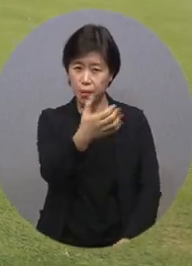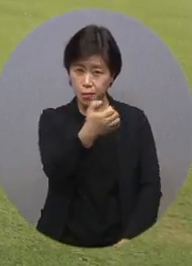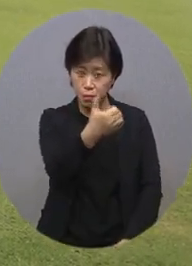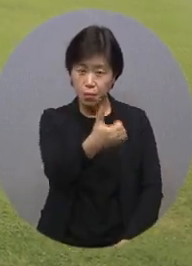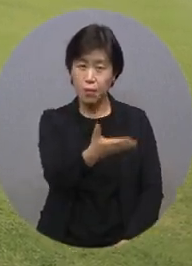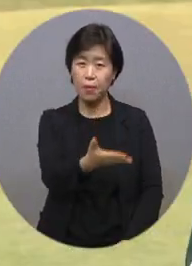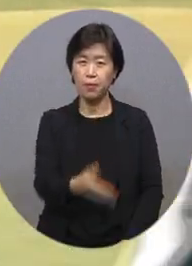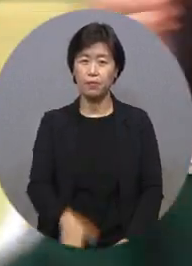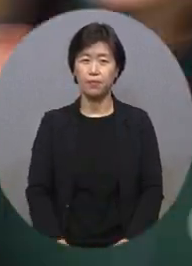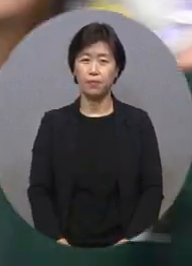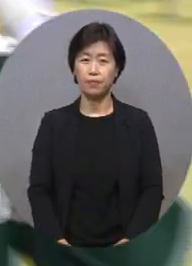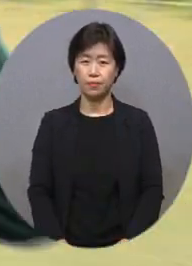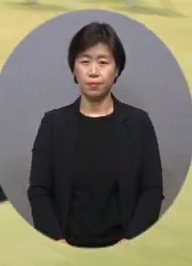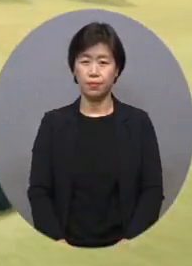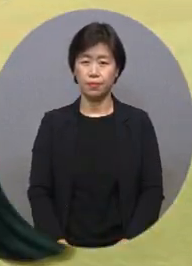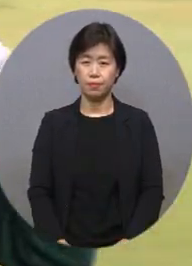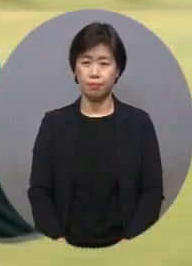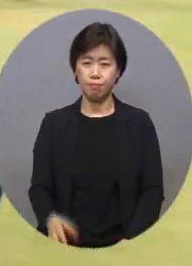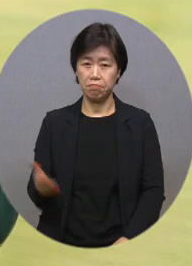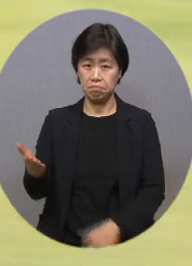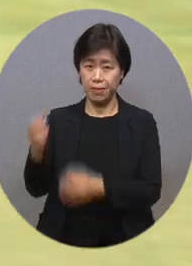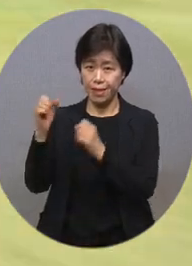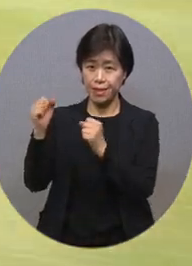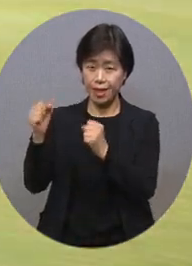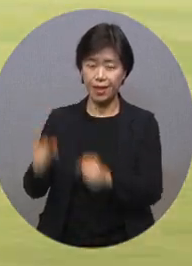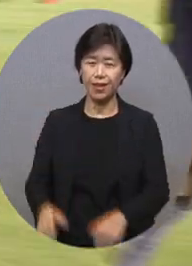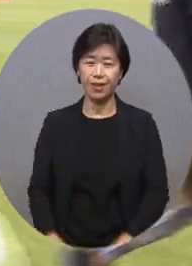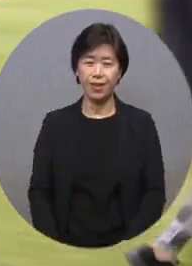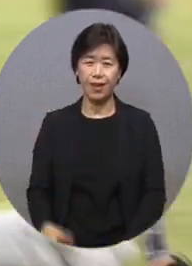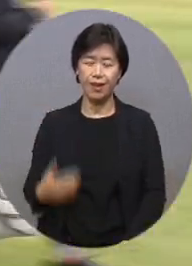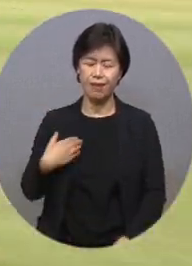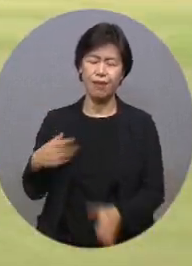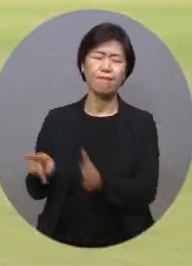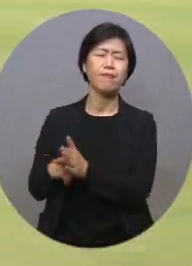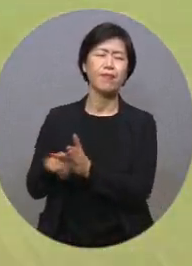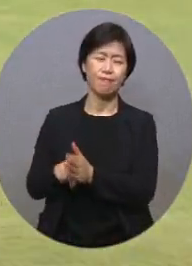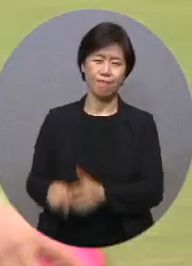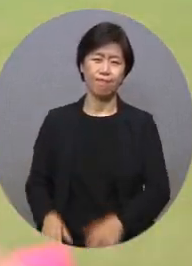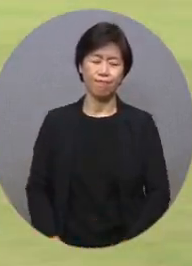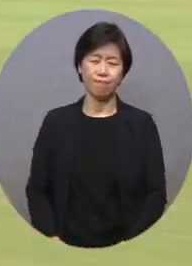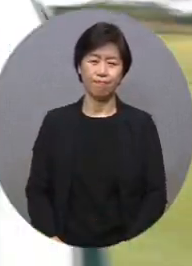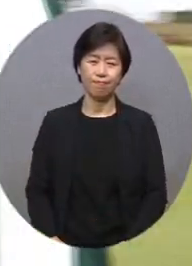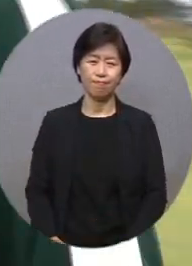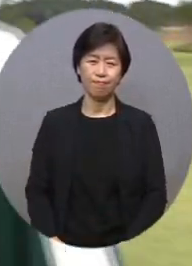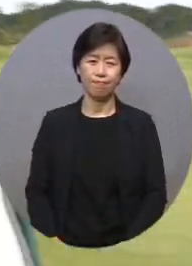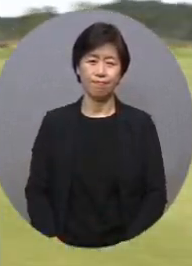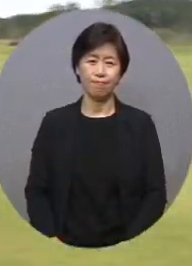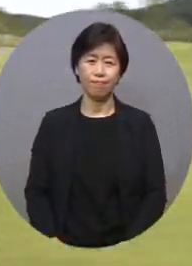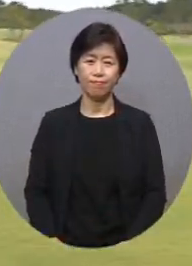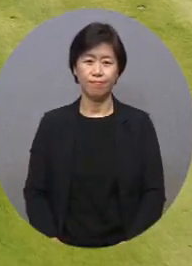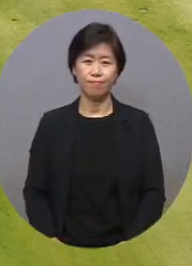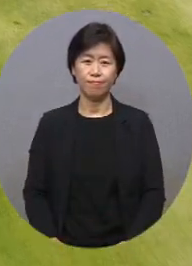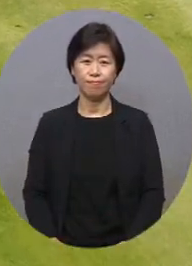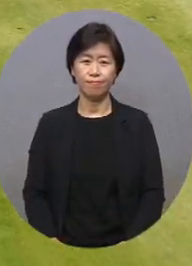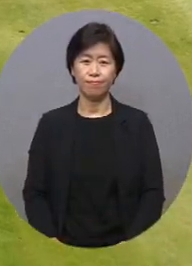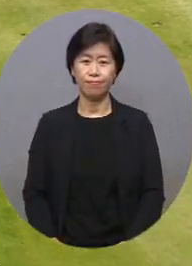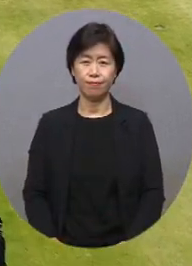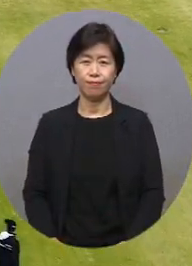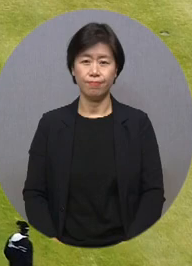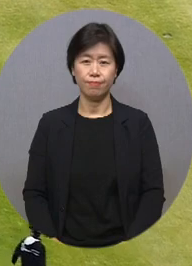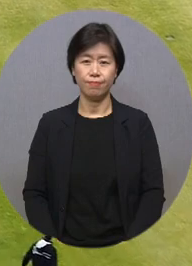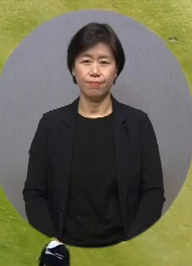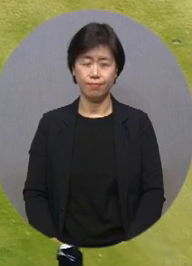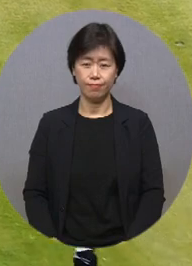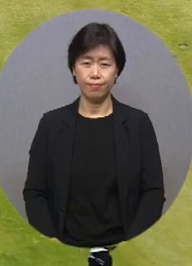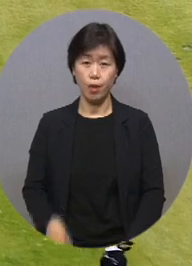야, 괜찮아. 456번. 희망이 있어. 나만 따라와. 네, 언니. 넘버 2. 넘버 원만 따라와. 딱 좋아, 네. 딱 좋아. 골프장의